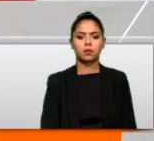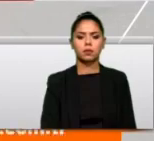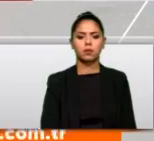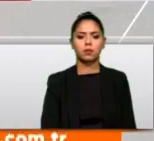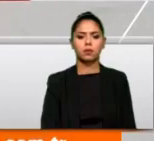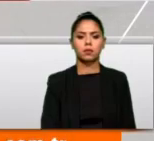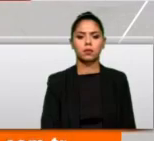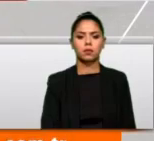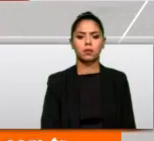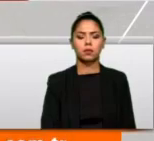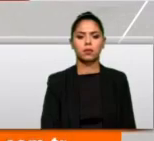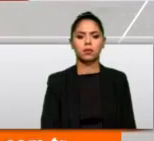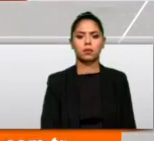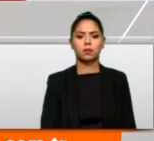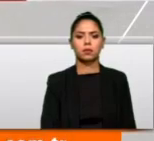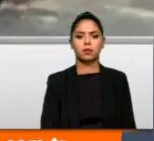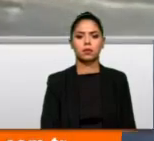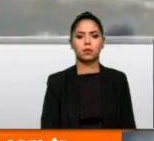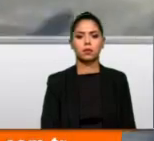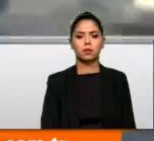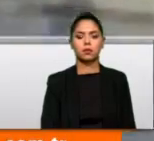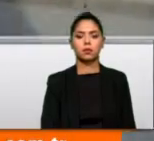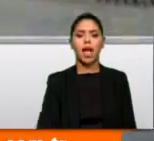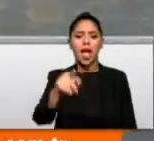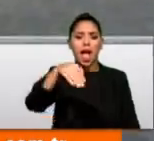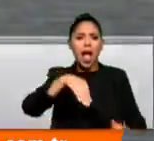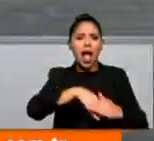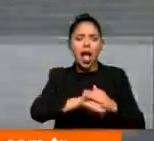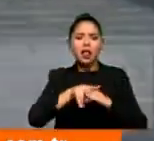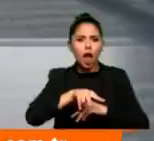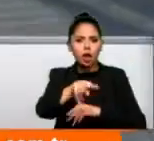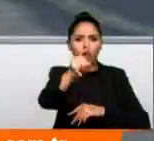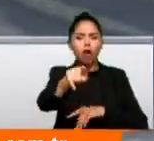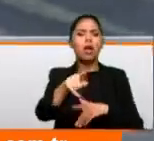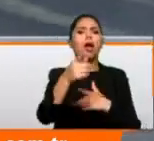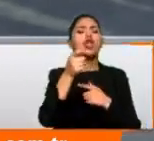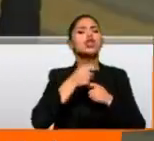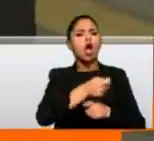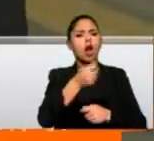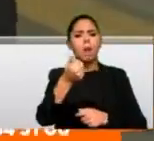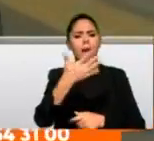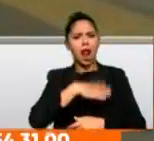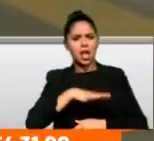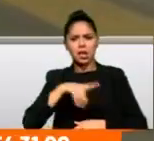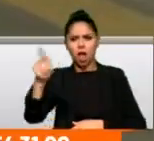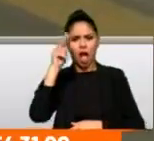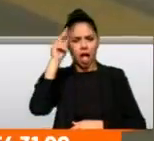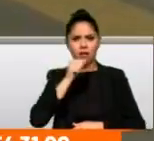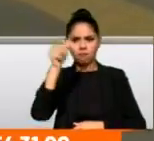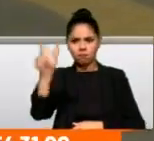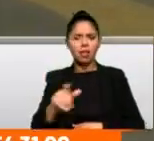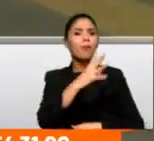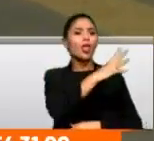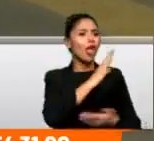sonra bıçak çekince çaresiz kaldık. Alt geçitte yol kesti, zorla para almaya çalıştı. Verilen parayı beğenmeyince